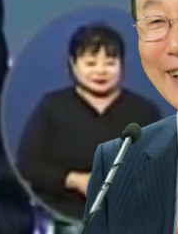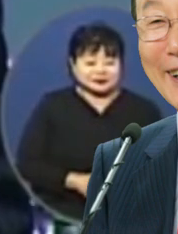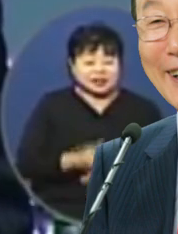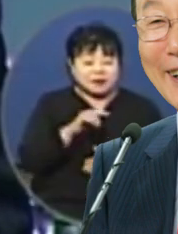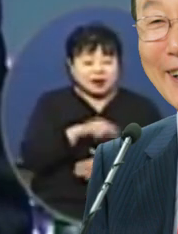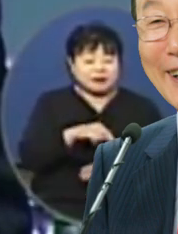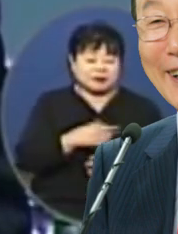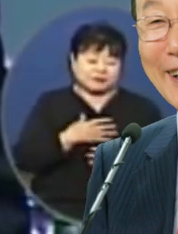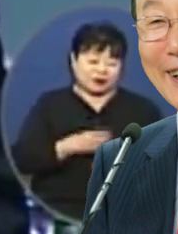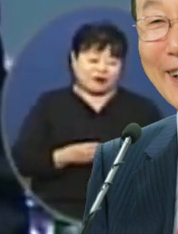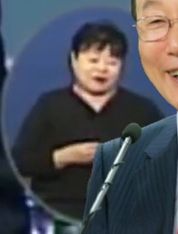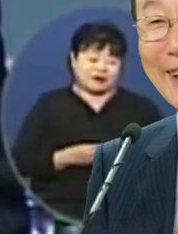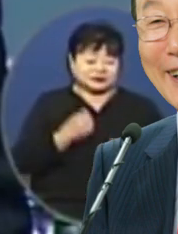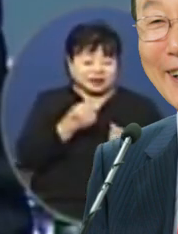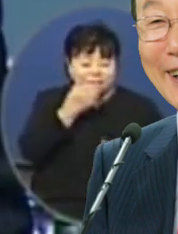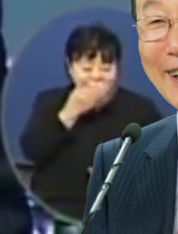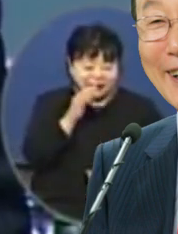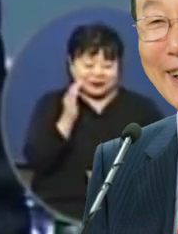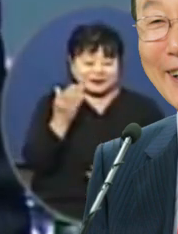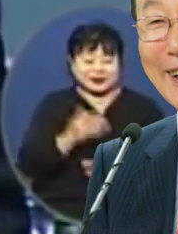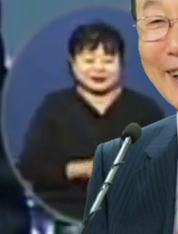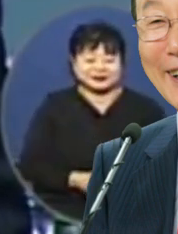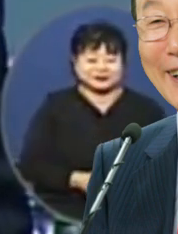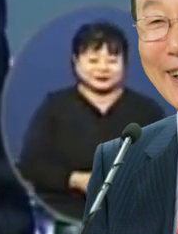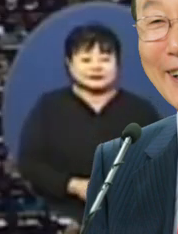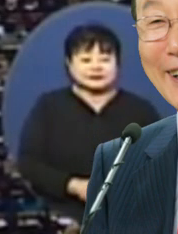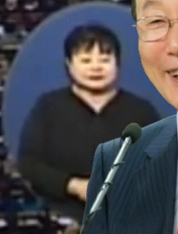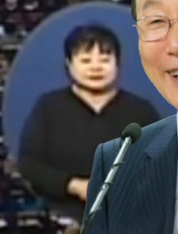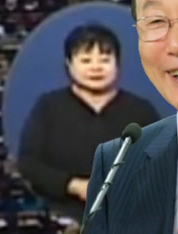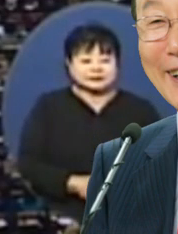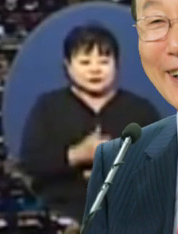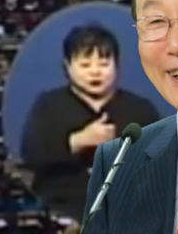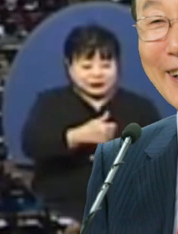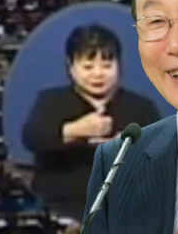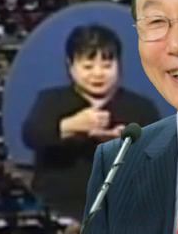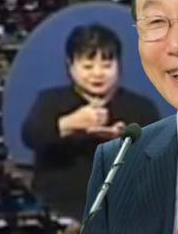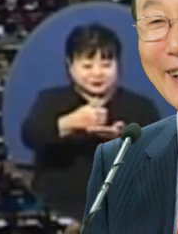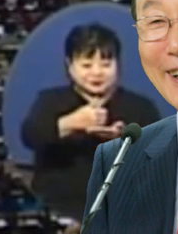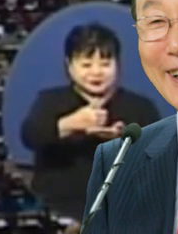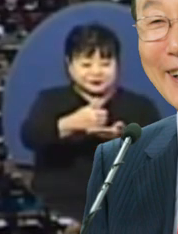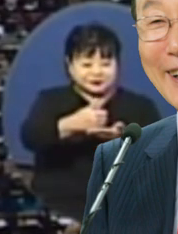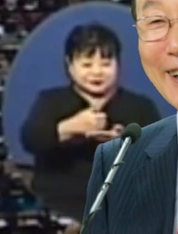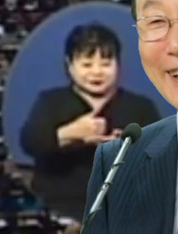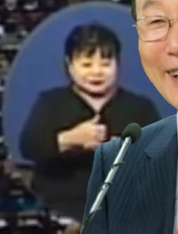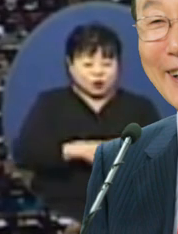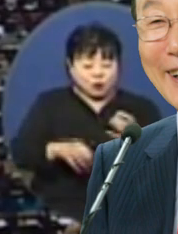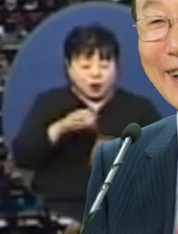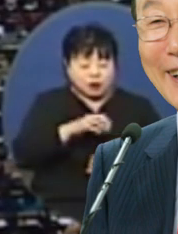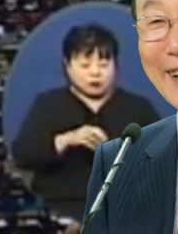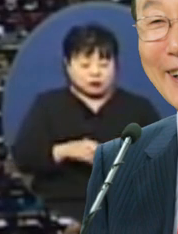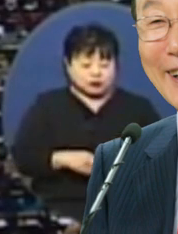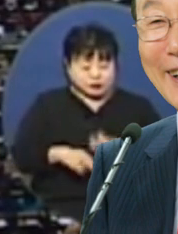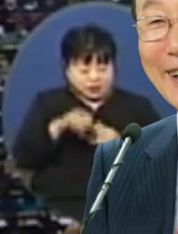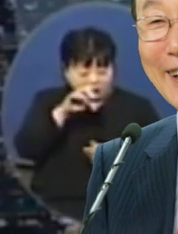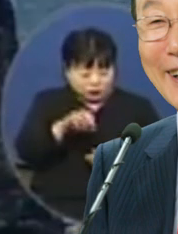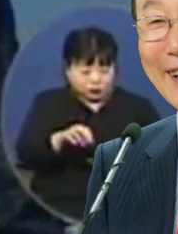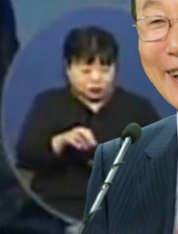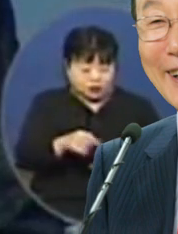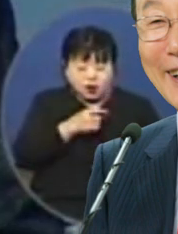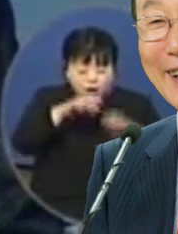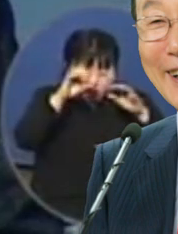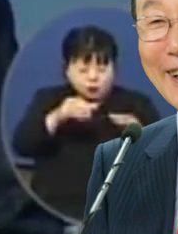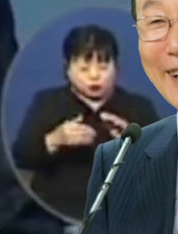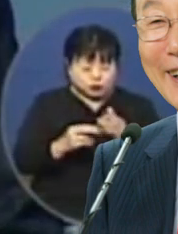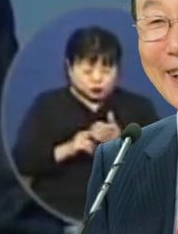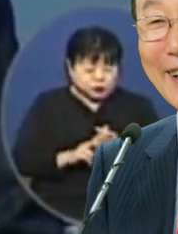마음의 평안을 가지고 살아갈 수가 있는 것입니다. 주님은 광풍을 피하는 것이 되는데 그 다음 폭우를 가리우는